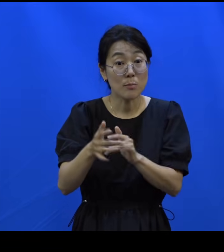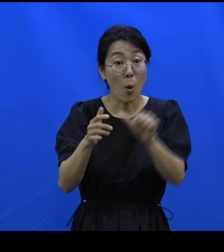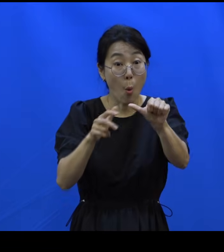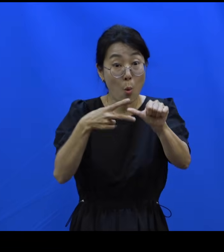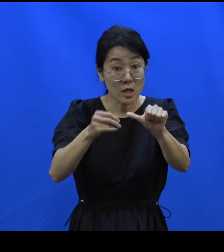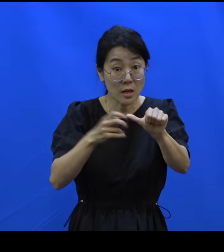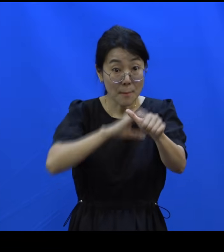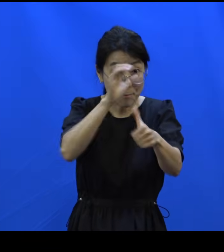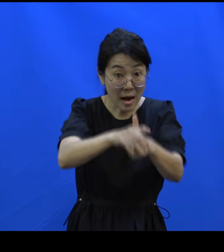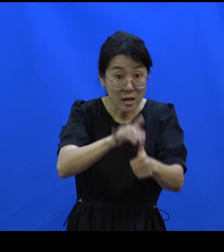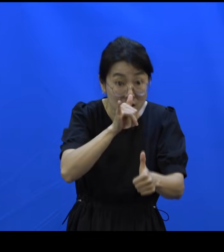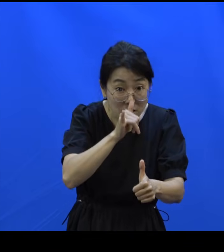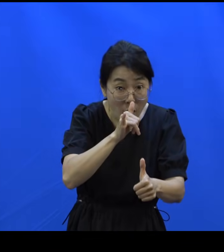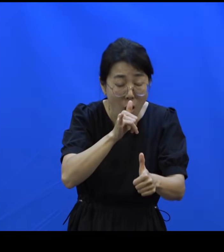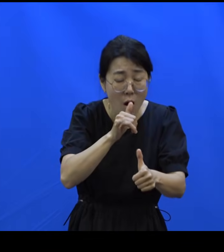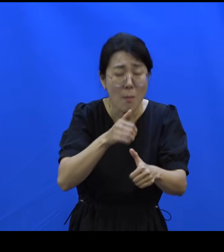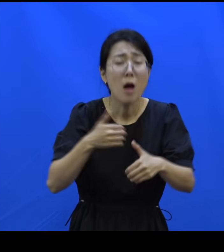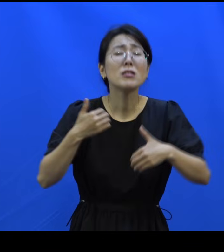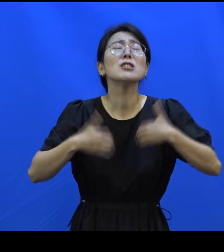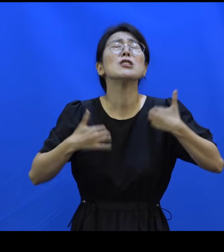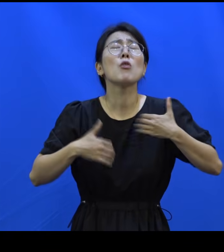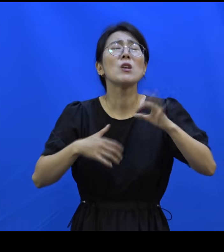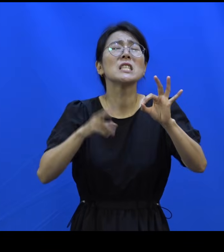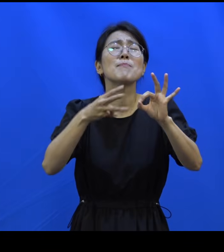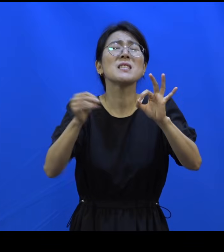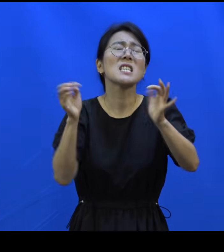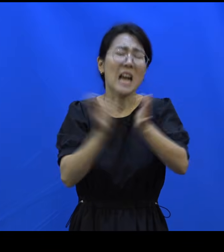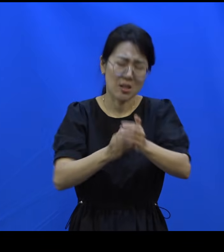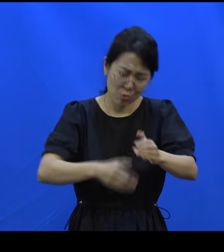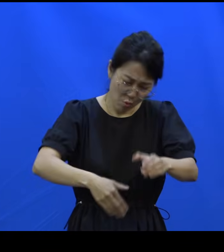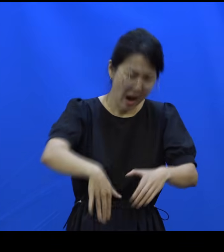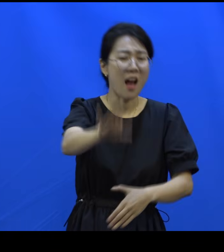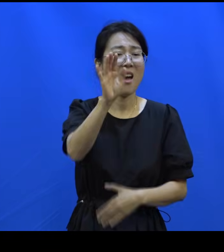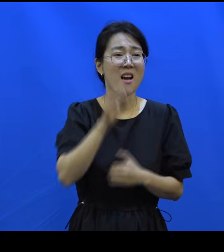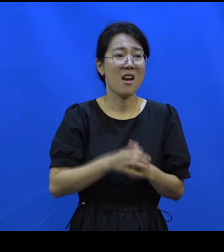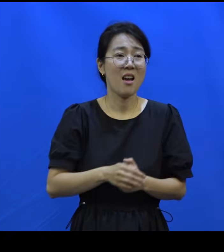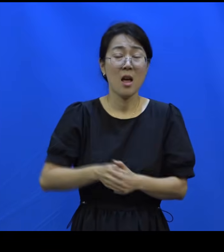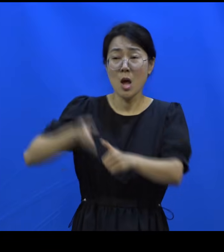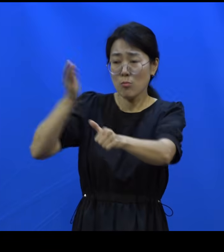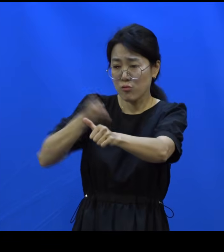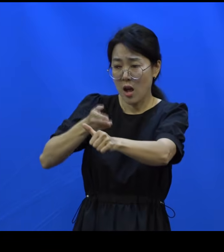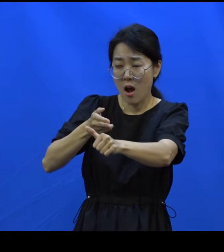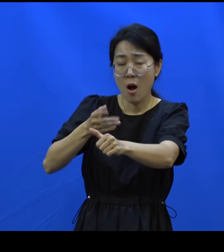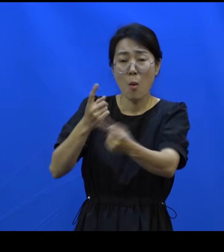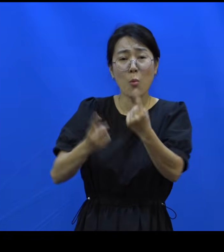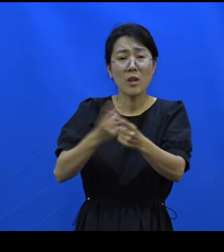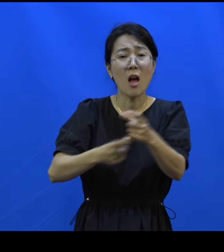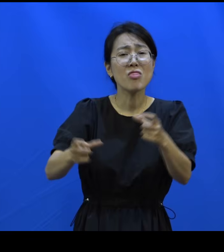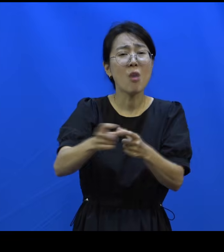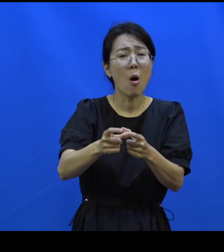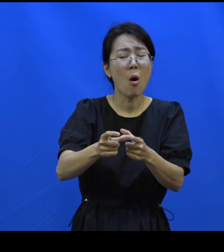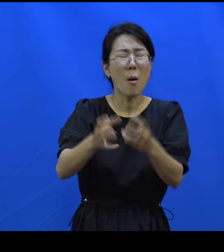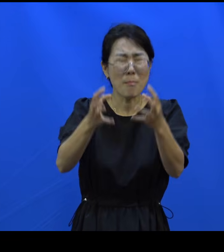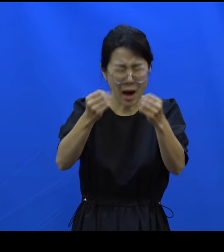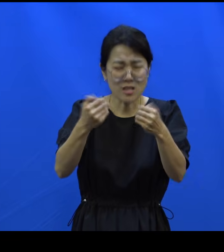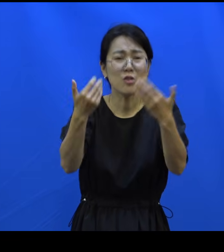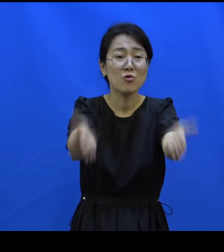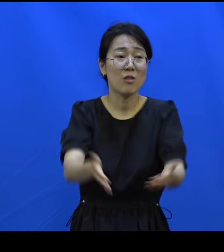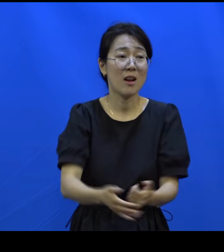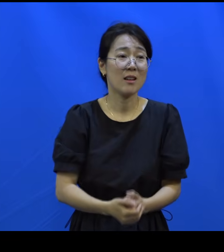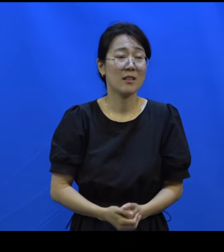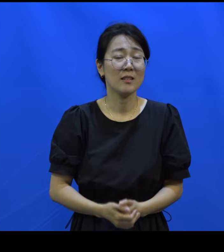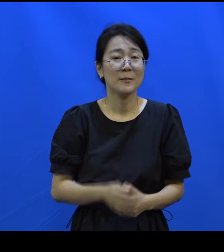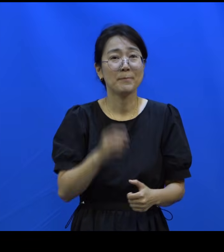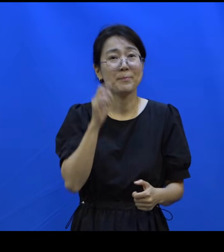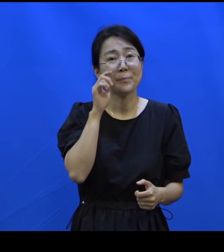가라는 이 말은 억지로 하지 말고 즐거이 그 사람이 요구하는 것 이상으로 행동하라는 것입니다. 여러분,